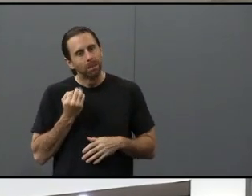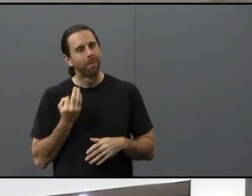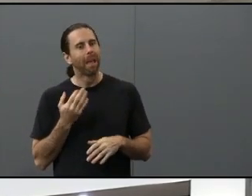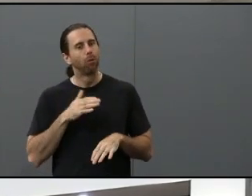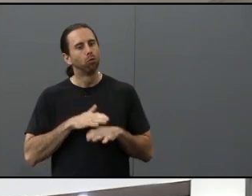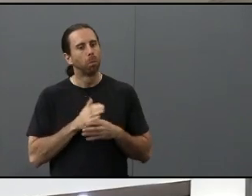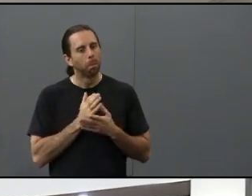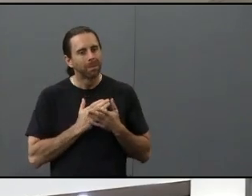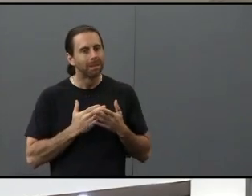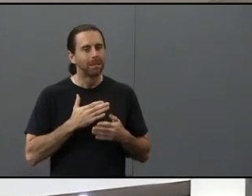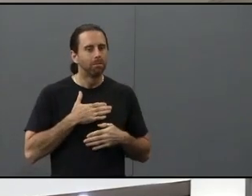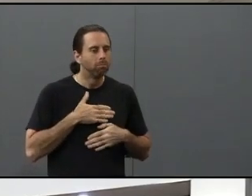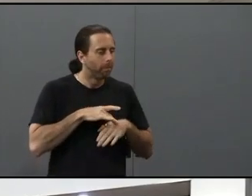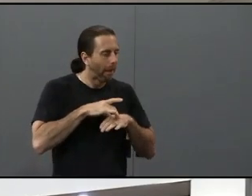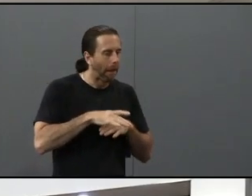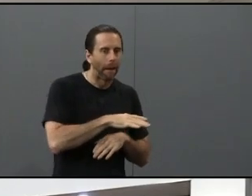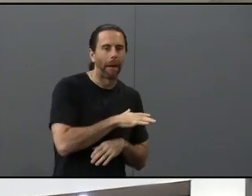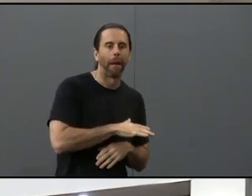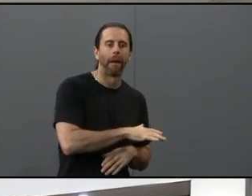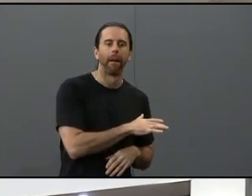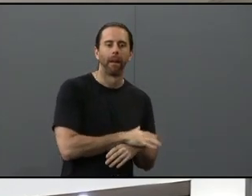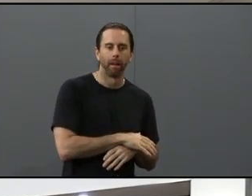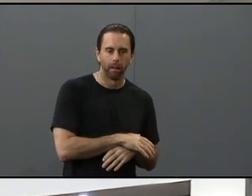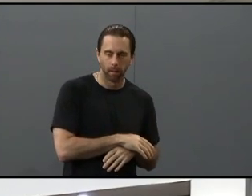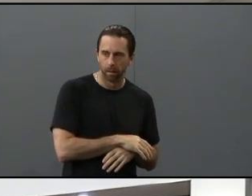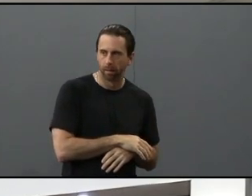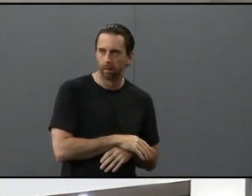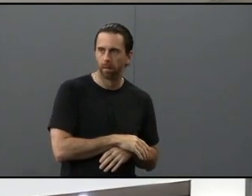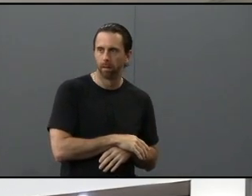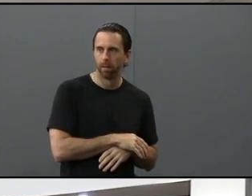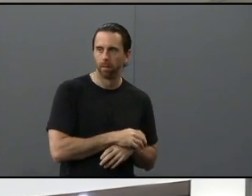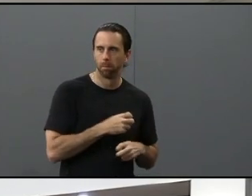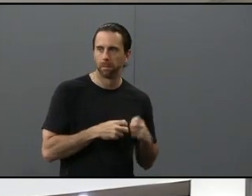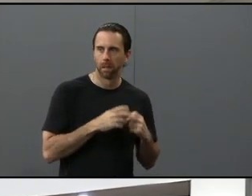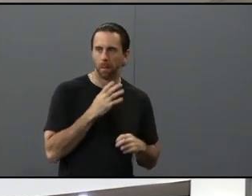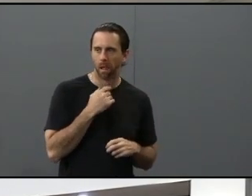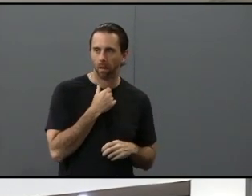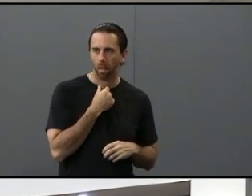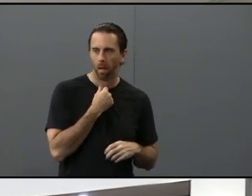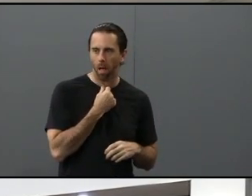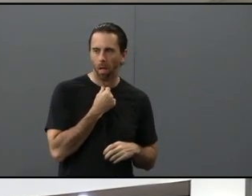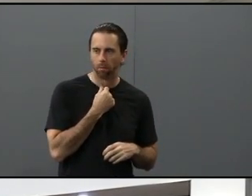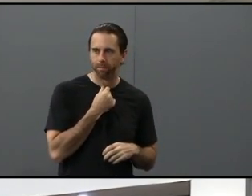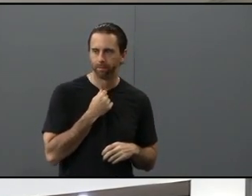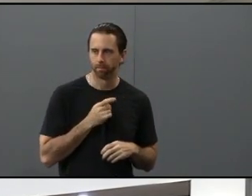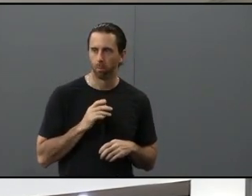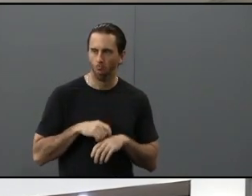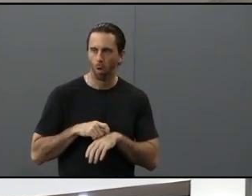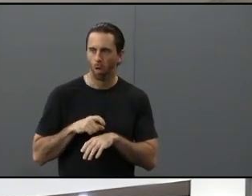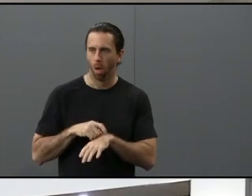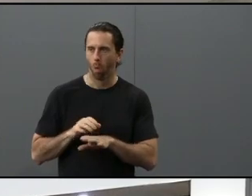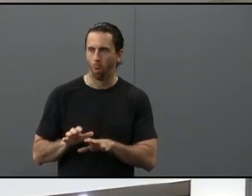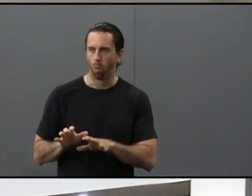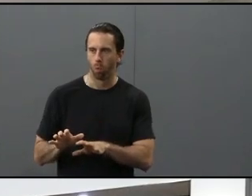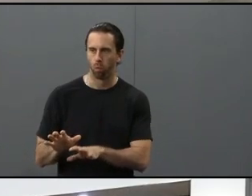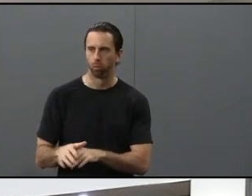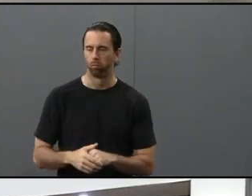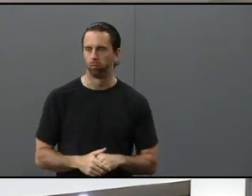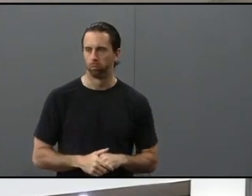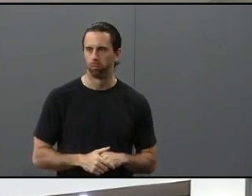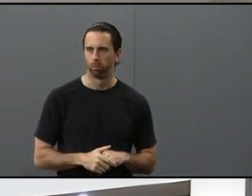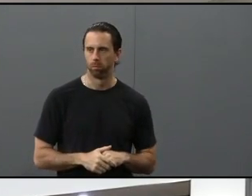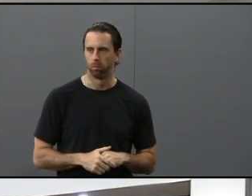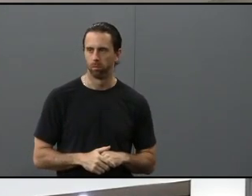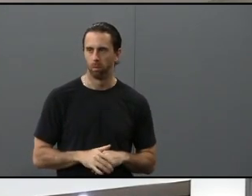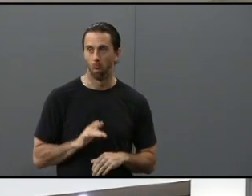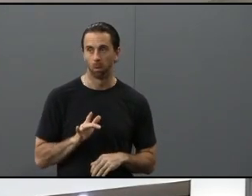cette partie de notre terrain pardon qui pardon prenez votre temps prenez votre temps sur 5